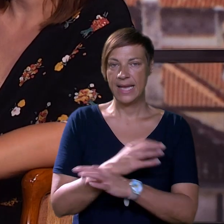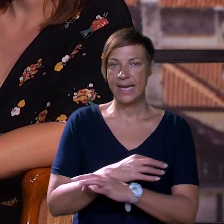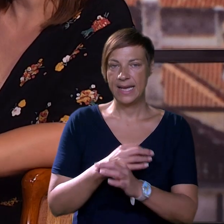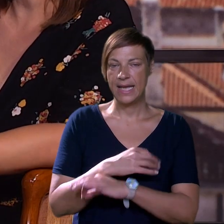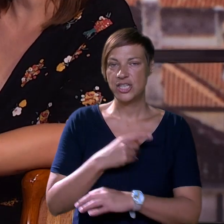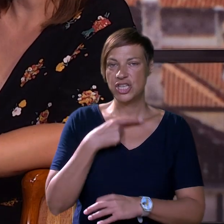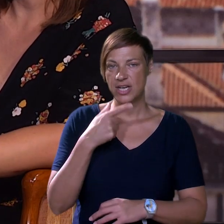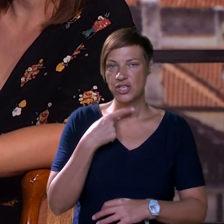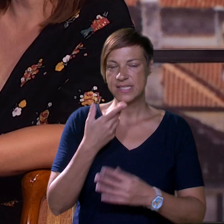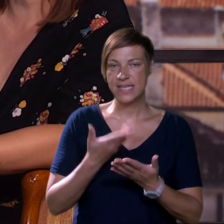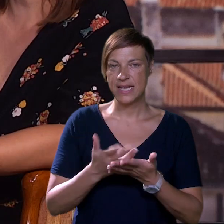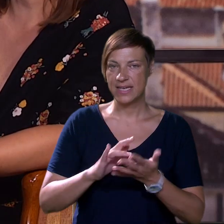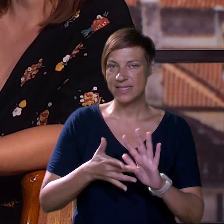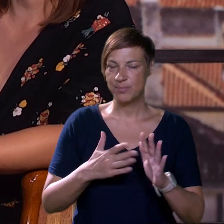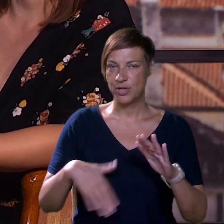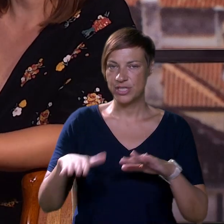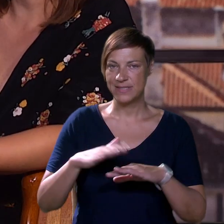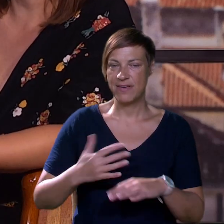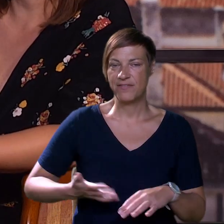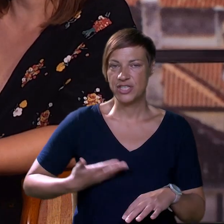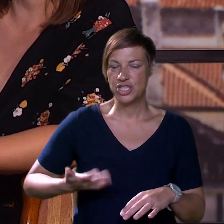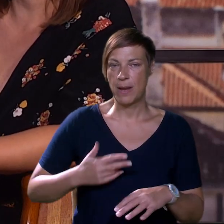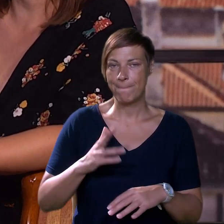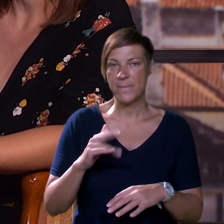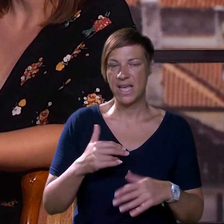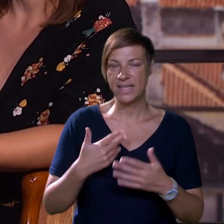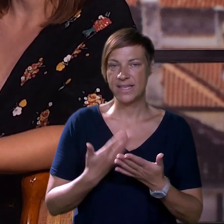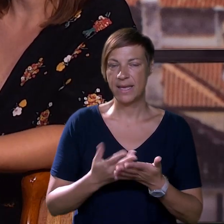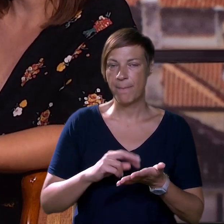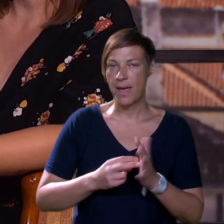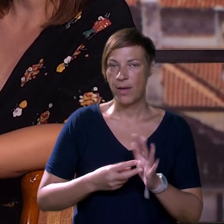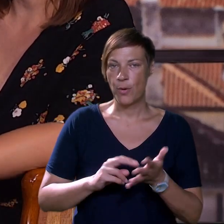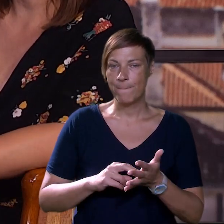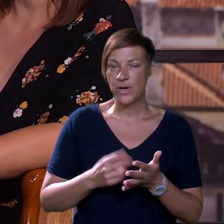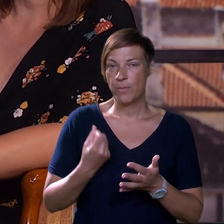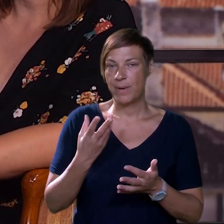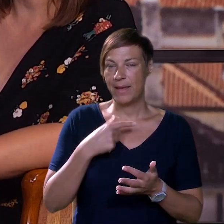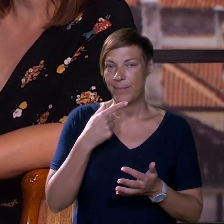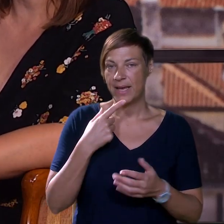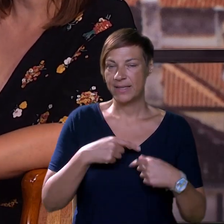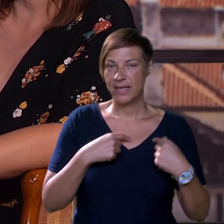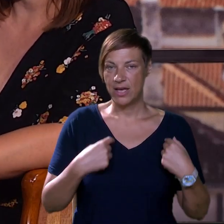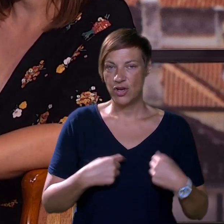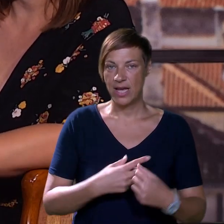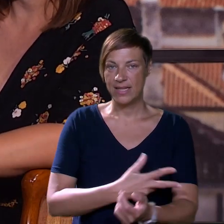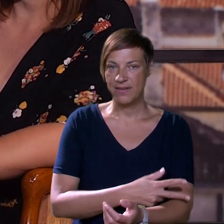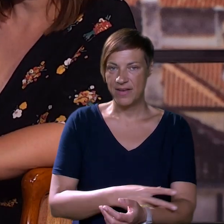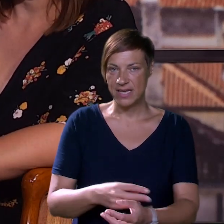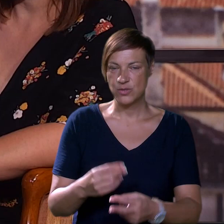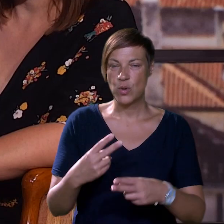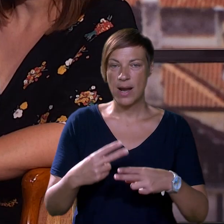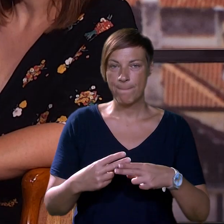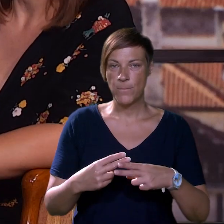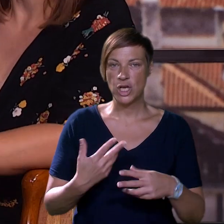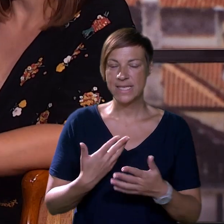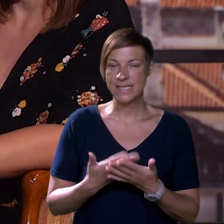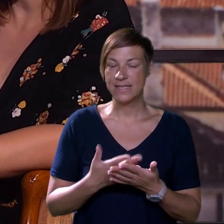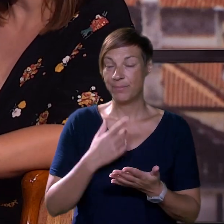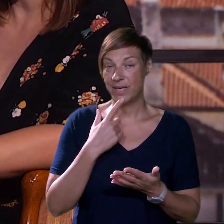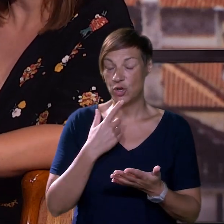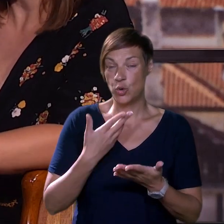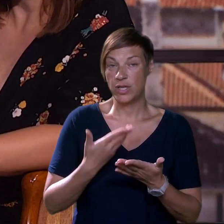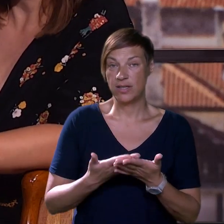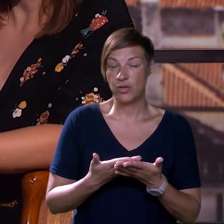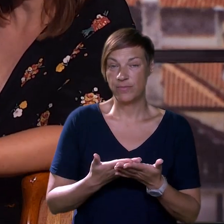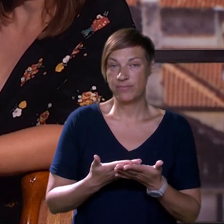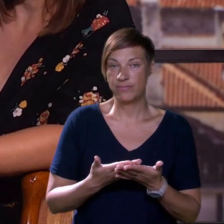Nažalost, rekli smo da sve više mladih imaju probleme kada govorimo o kardiovaskularnim bolestima. Koje su